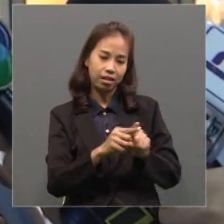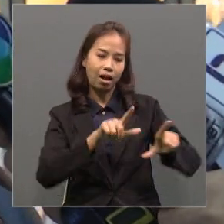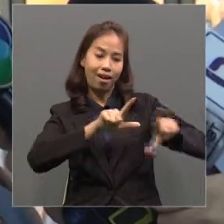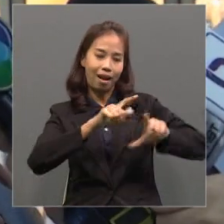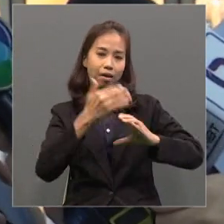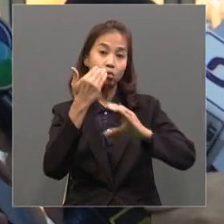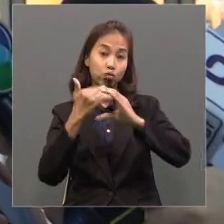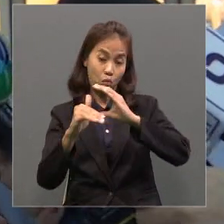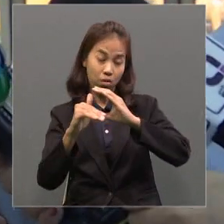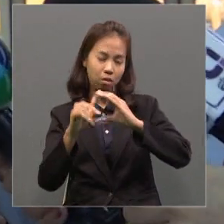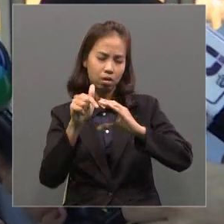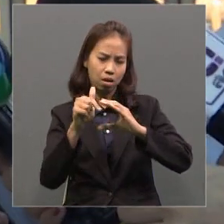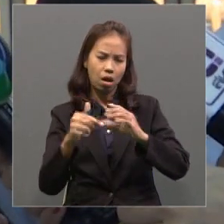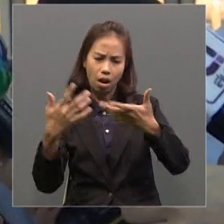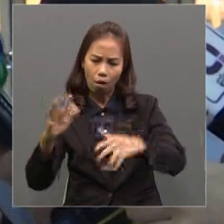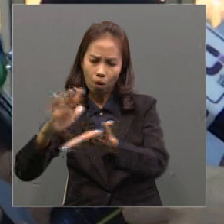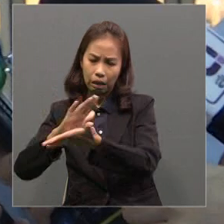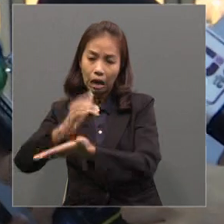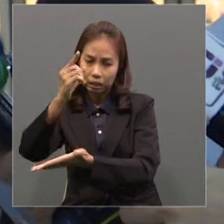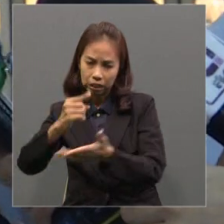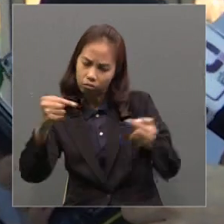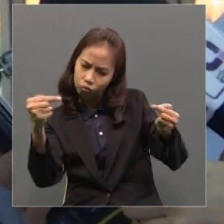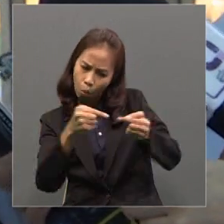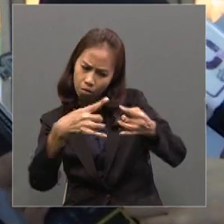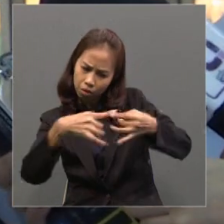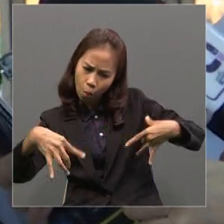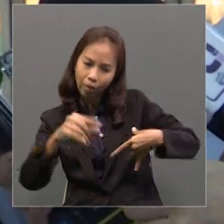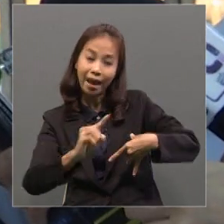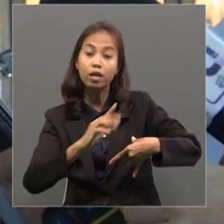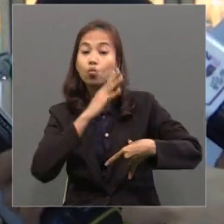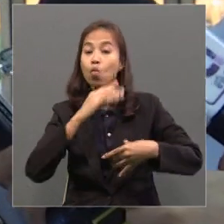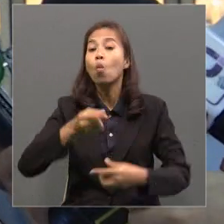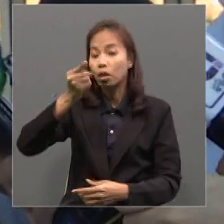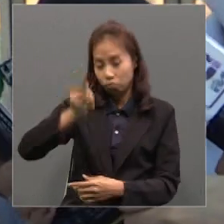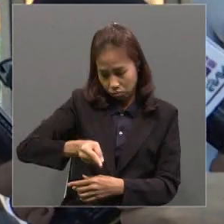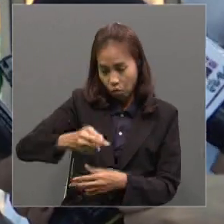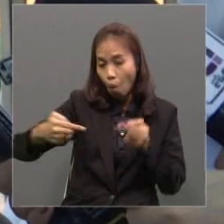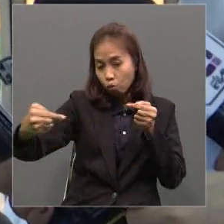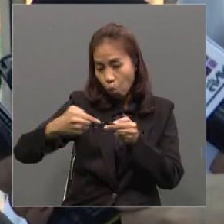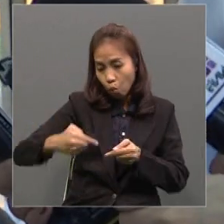แอปพลิเคชันก่อนมันตรงกันไหมด้วยพอตรงรับรองแล้วถึงประกาศอย่างไม่เป็นทางการให้